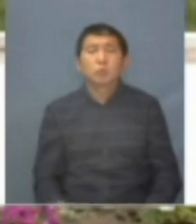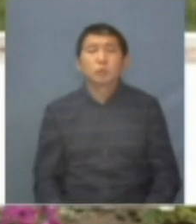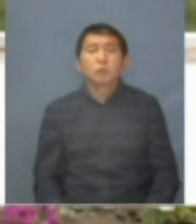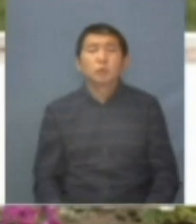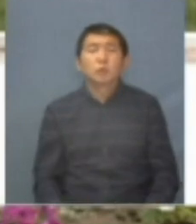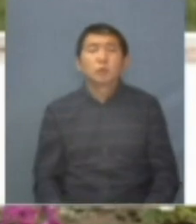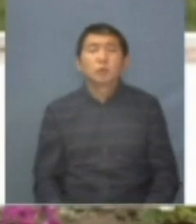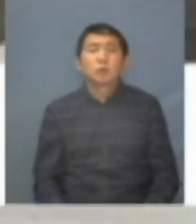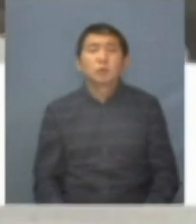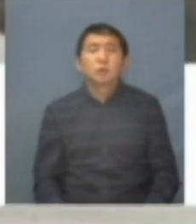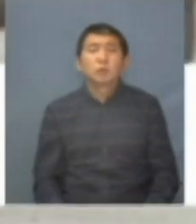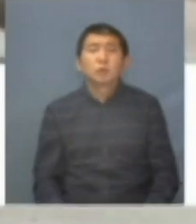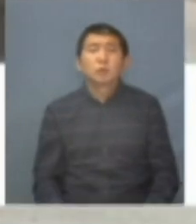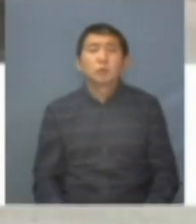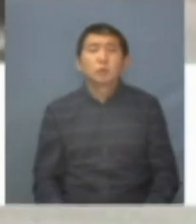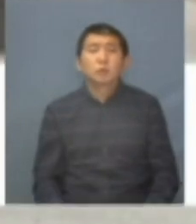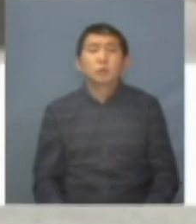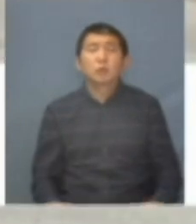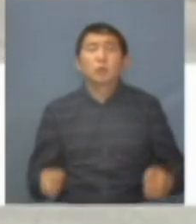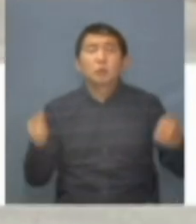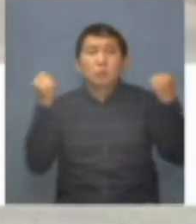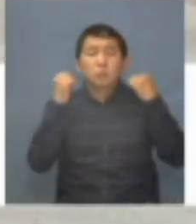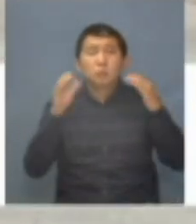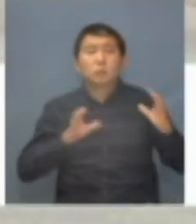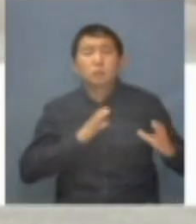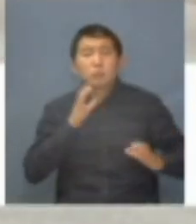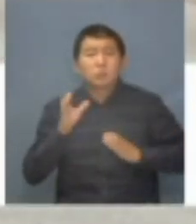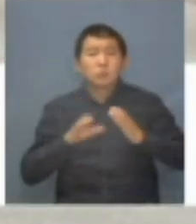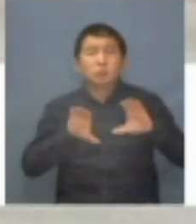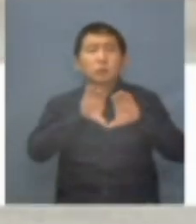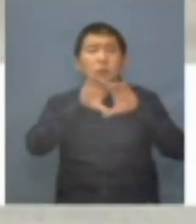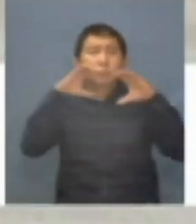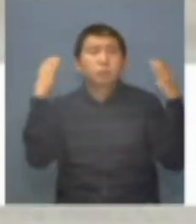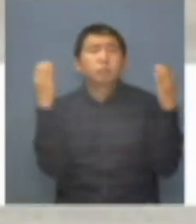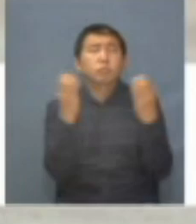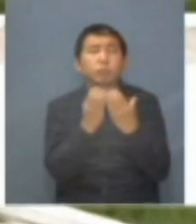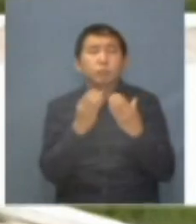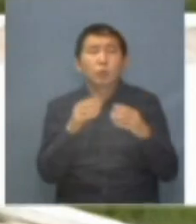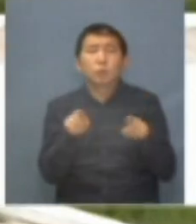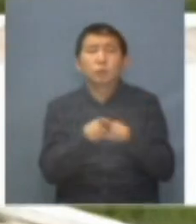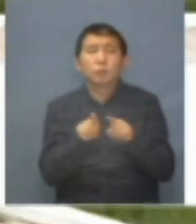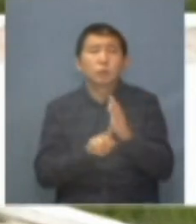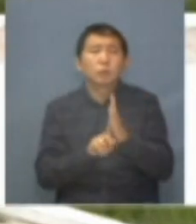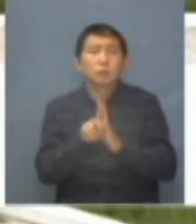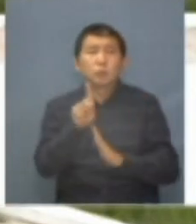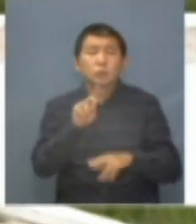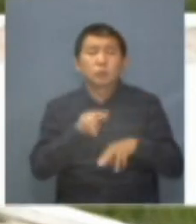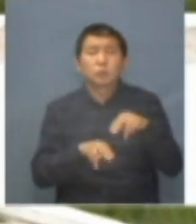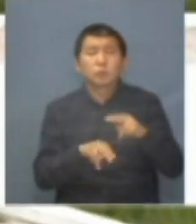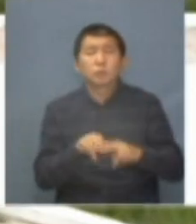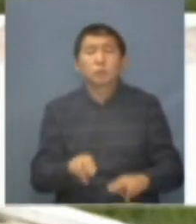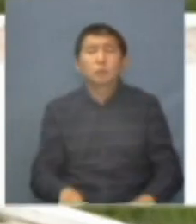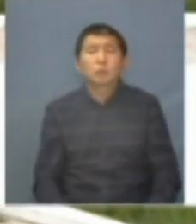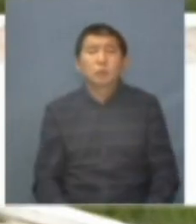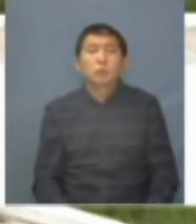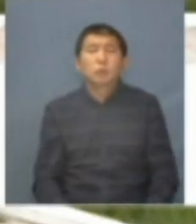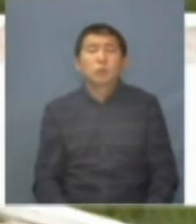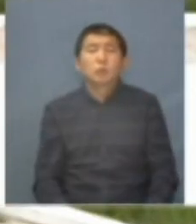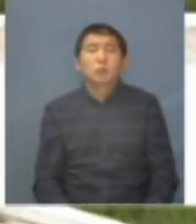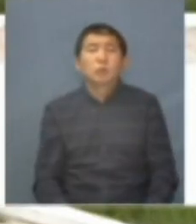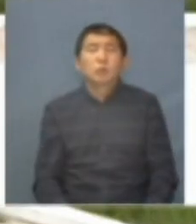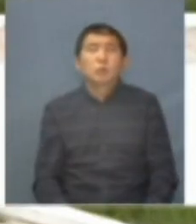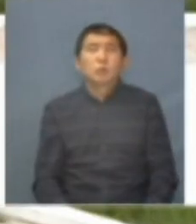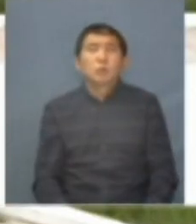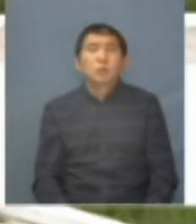қысы жазы алаңсыз спортпен шұғылданатын спорт кешенінде құрылысы биыл басталады. Дене шынықтыру сауықтыру кешенін құрылысы басталады осы